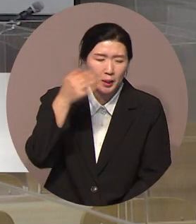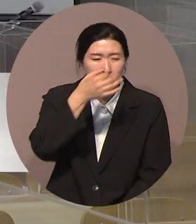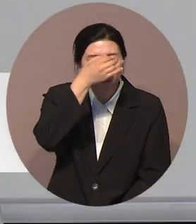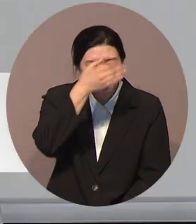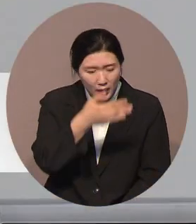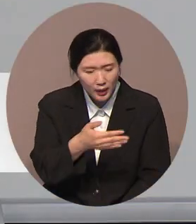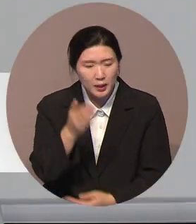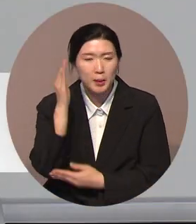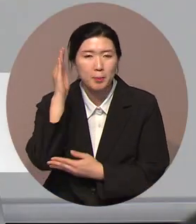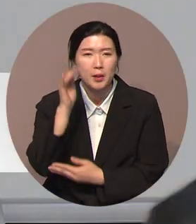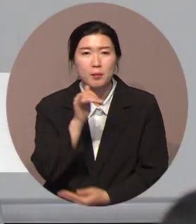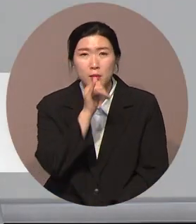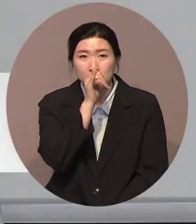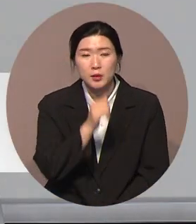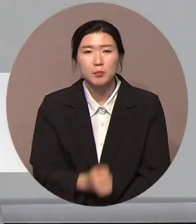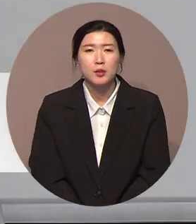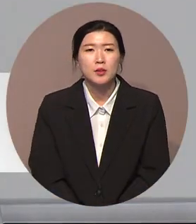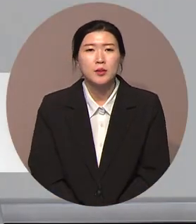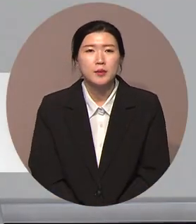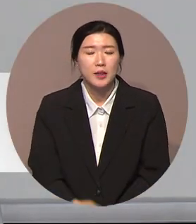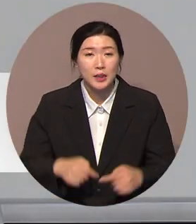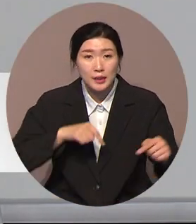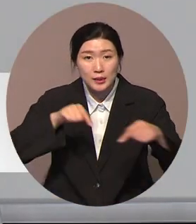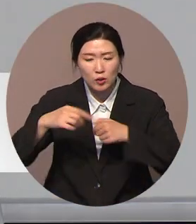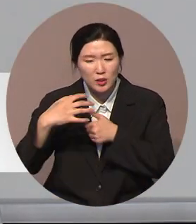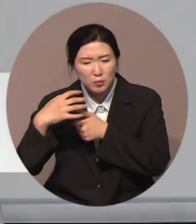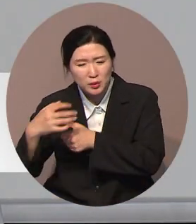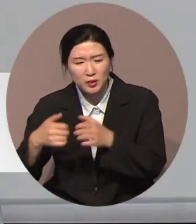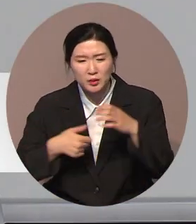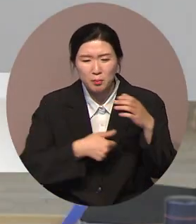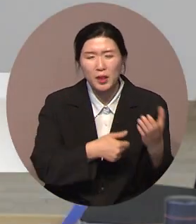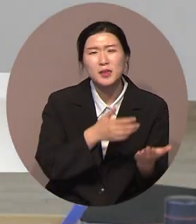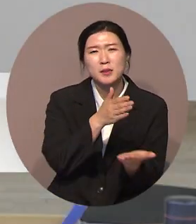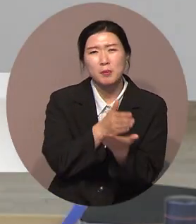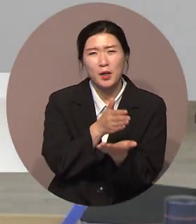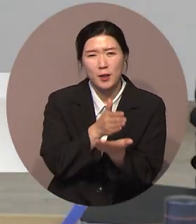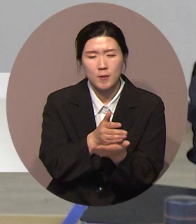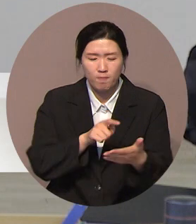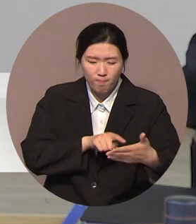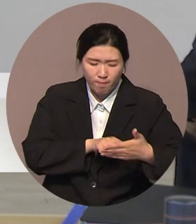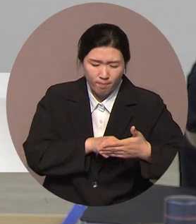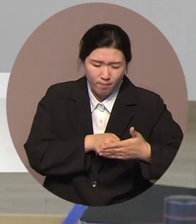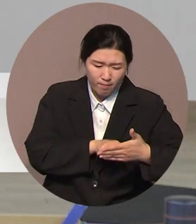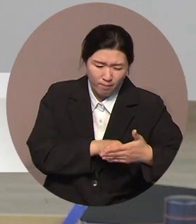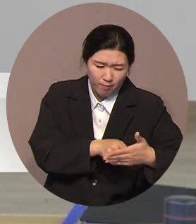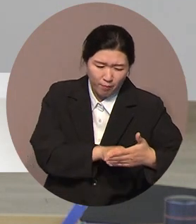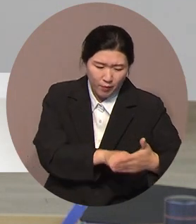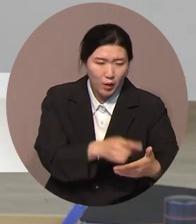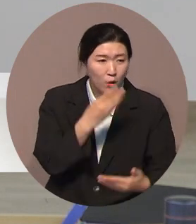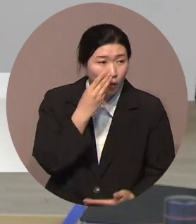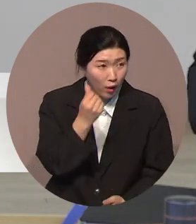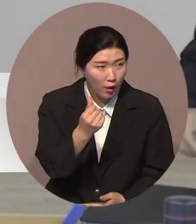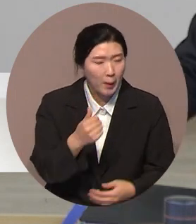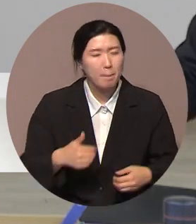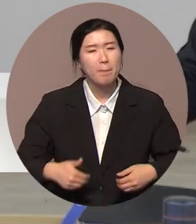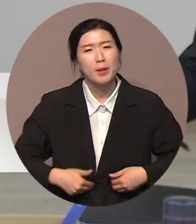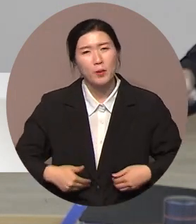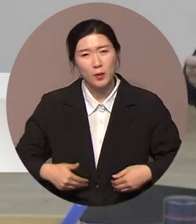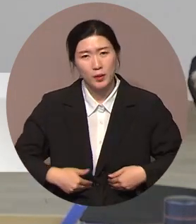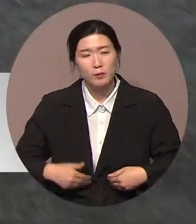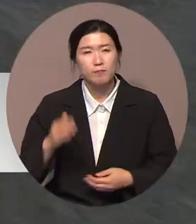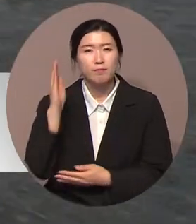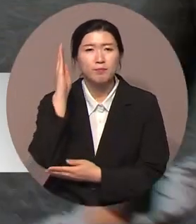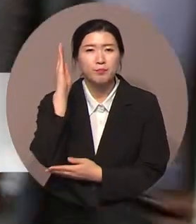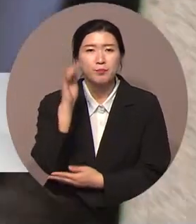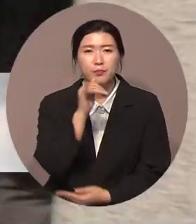것을 송구스럽게 생각한다며 정치공세의 밀려서는 안되고 시정은 연속성과 신뢰성이